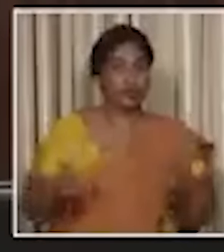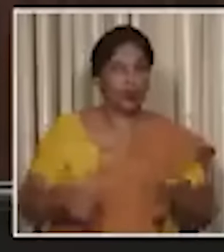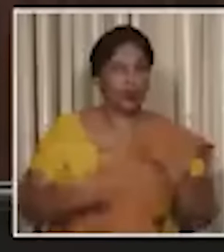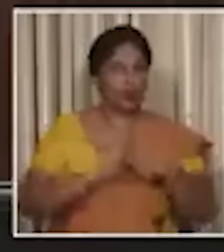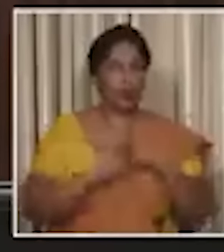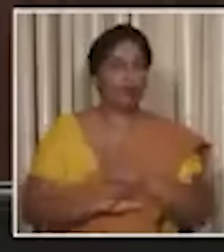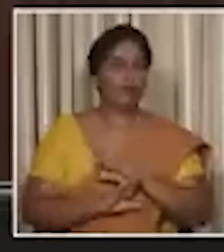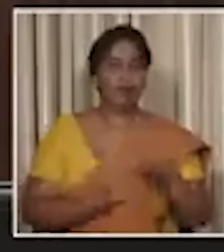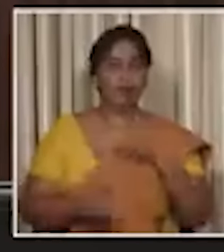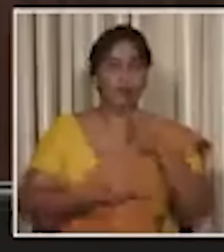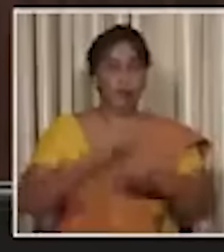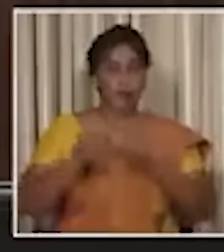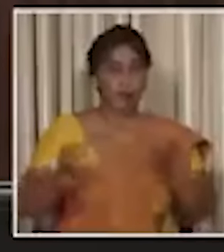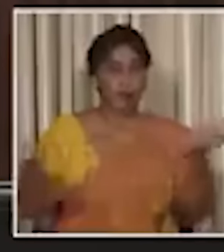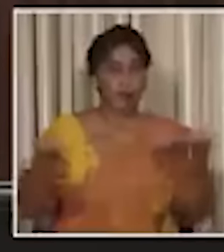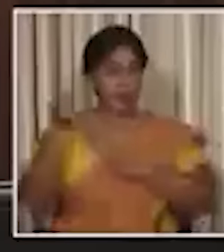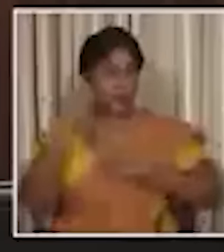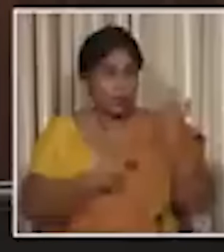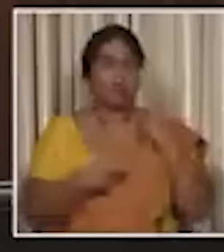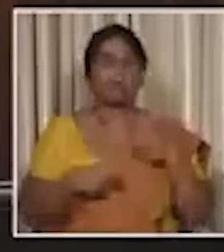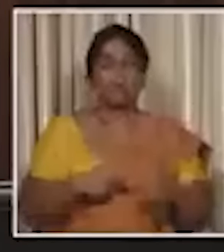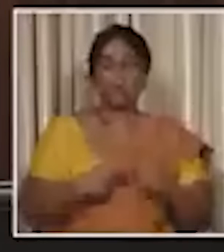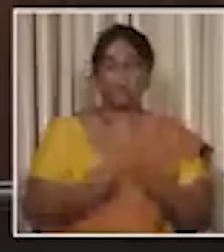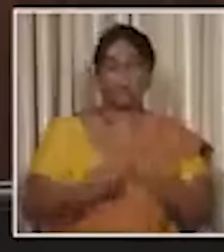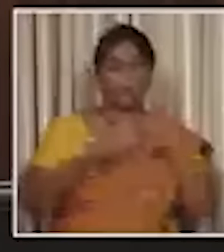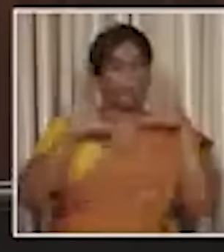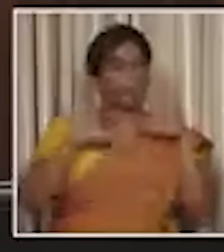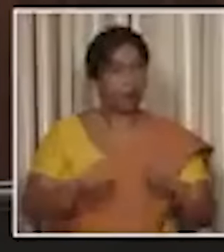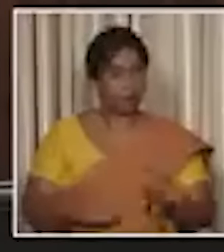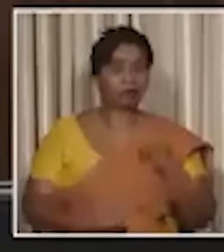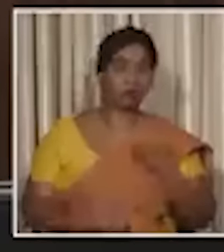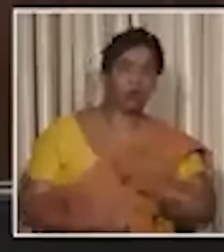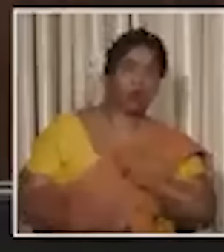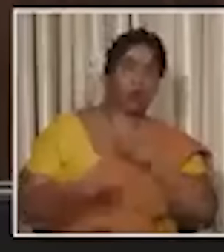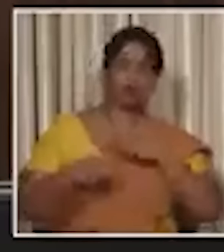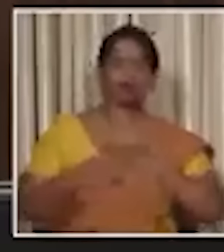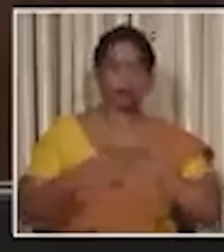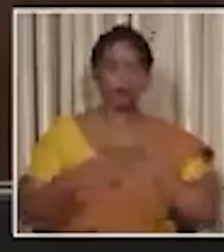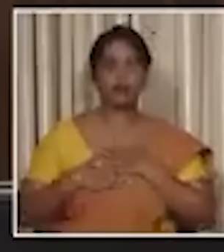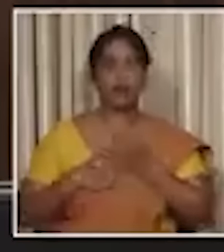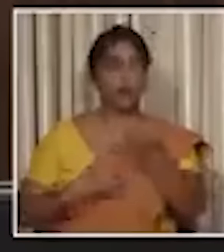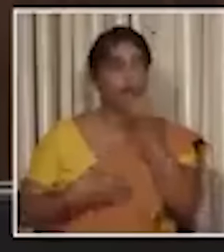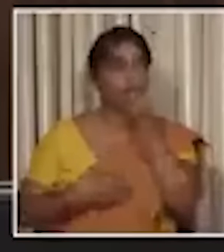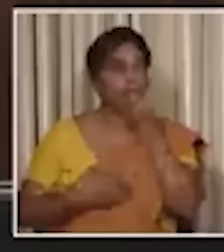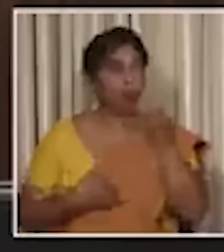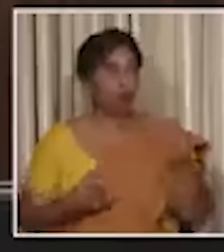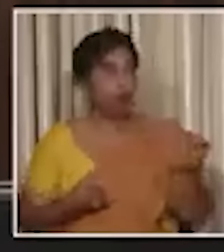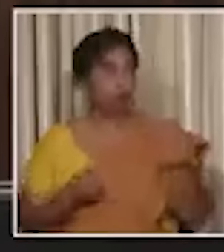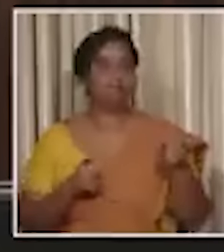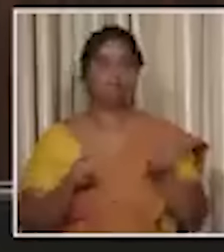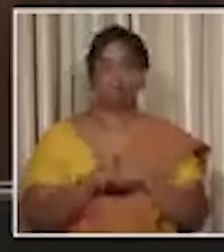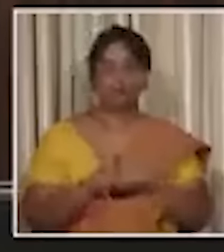போல் விவசாயத்துறை எடுத்துக்கொண்டால் அடுத்ததாக அதற்கு தேவையான பொது சிறந்த ஒரு சூழல் இருக்கின்றது.